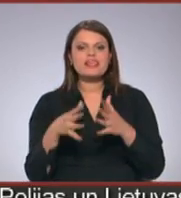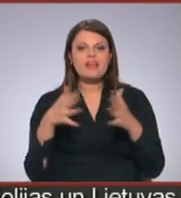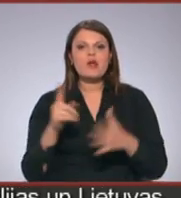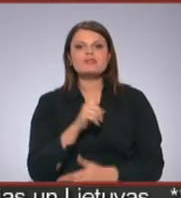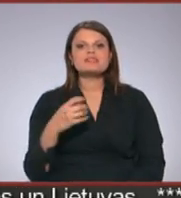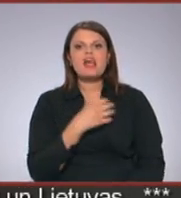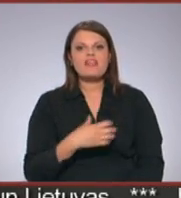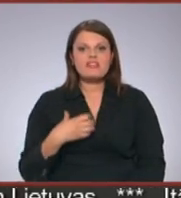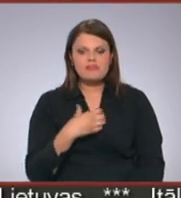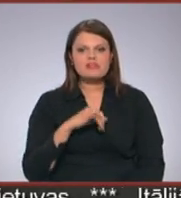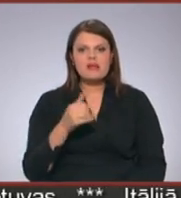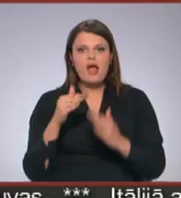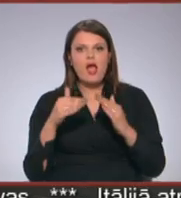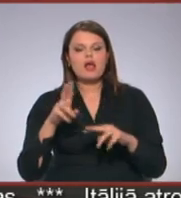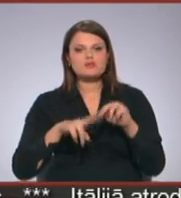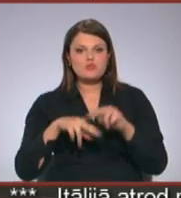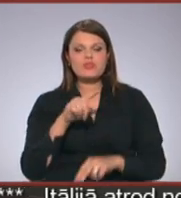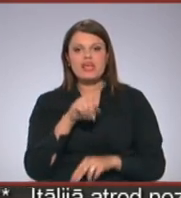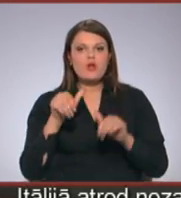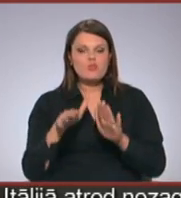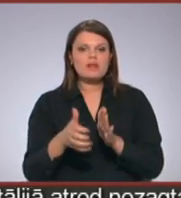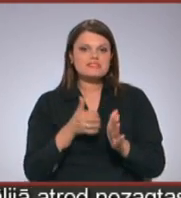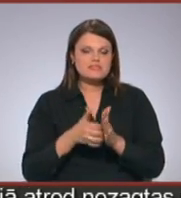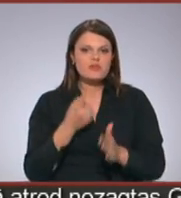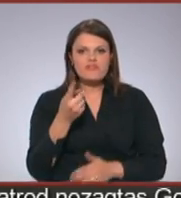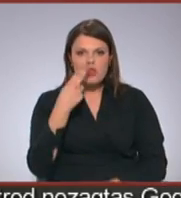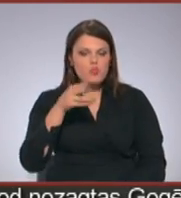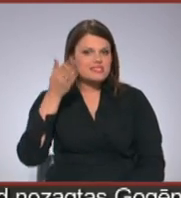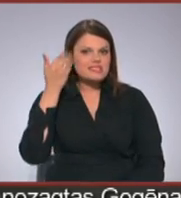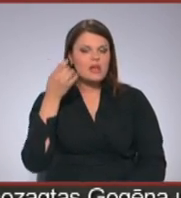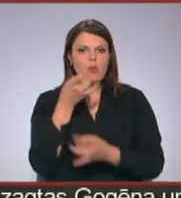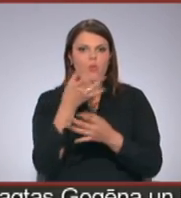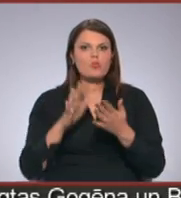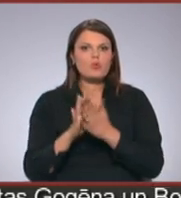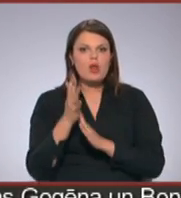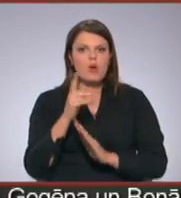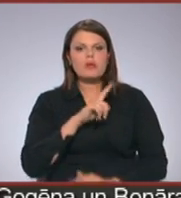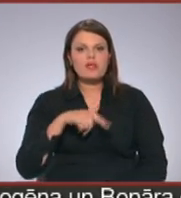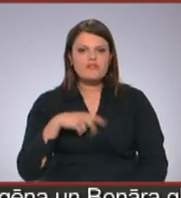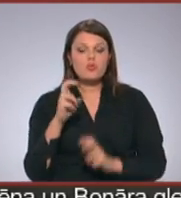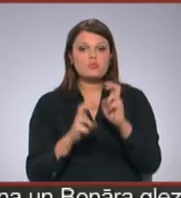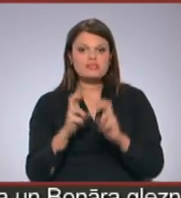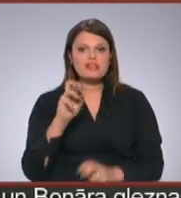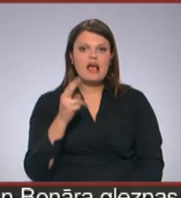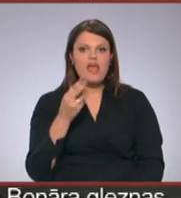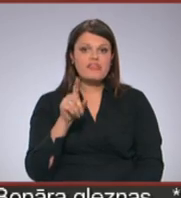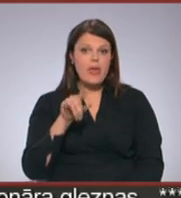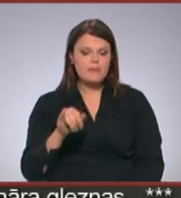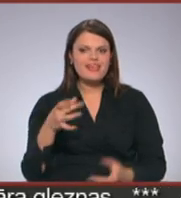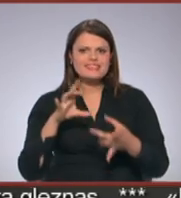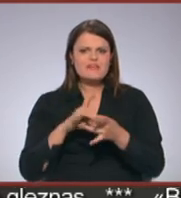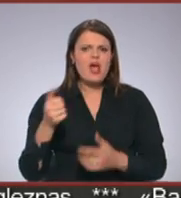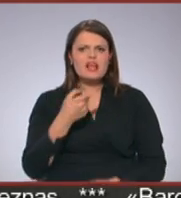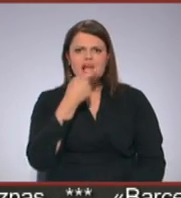ir nepieciešams, ja ēkas būvniecībā ir nolemts izmantot vienu no senākajiem kultūraugiem Latvijā – rūpniecisko kaņepi. Savienojot